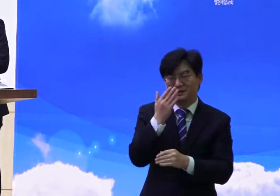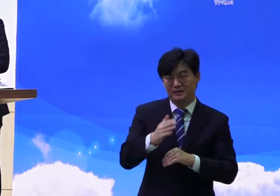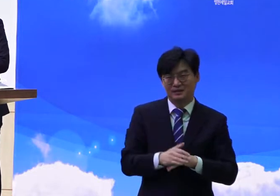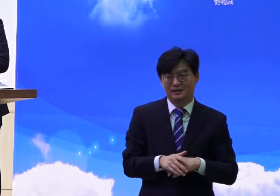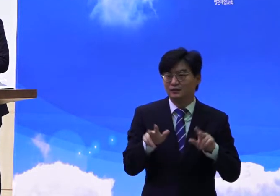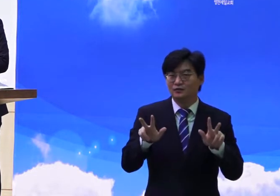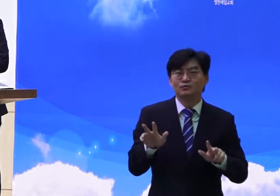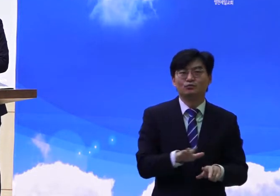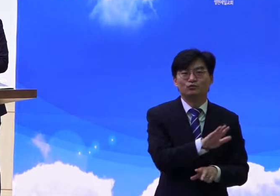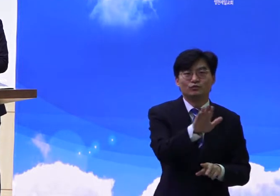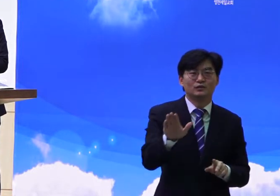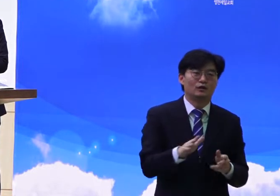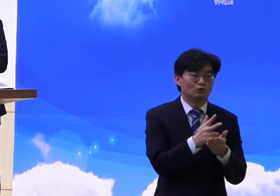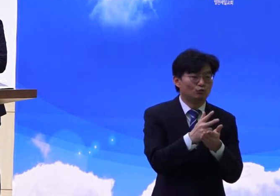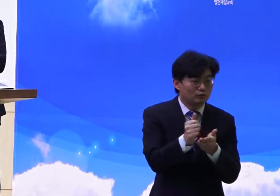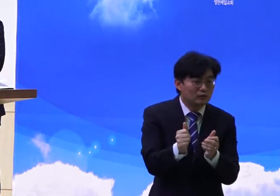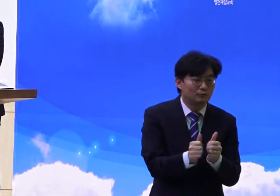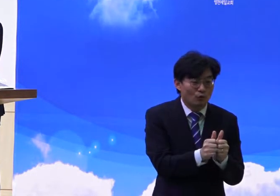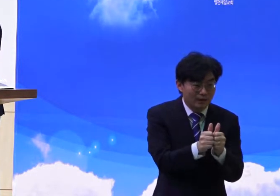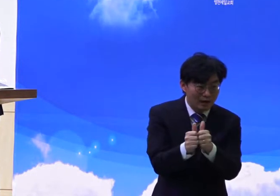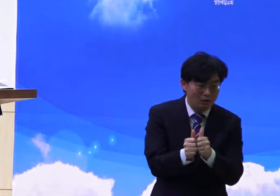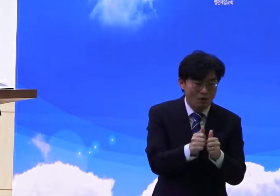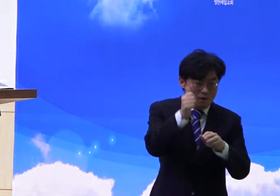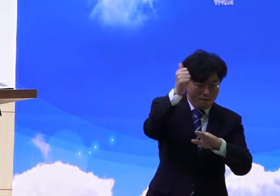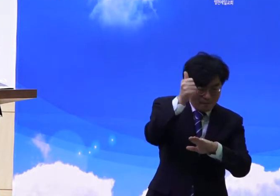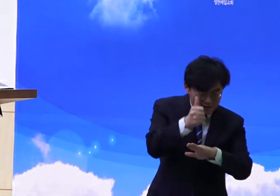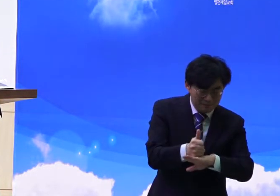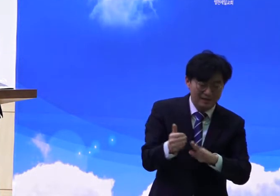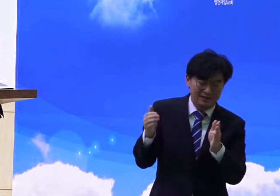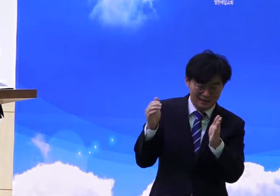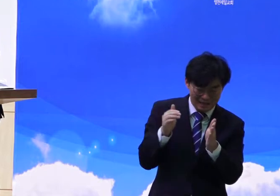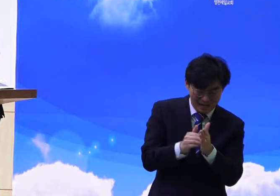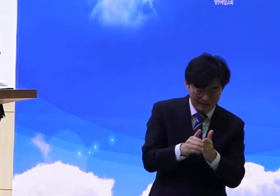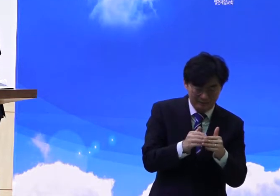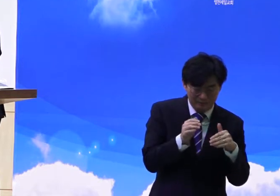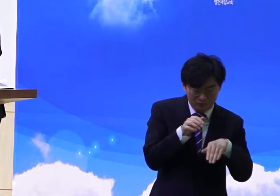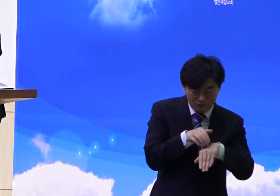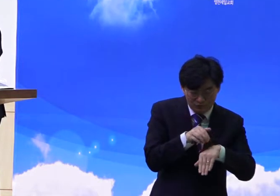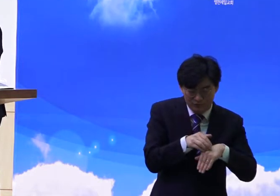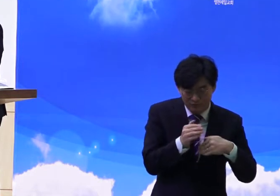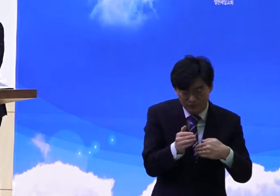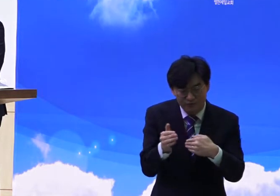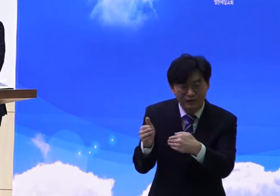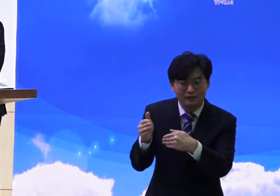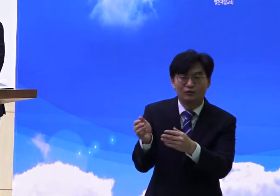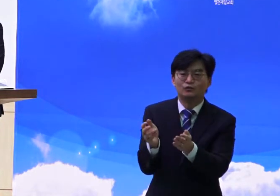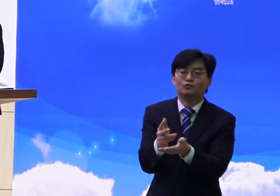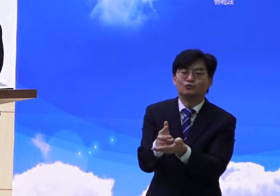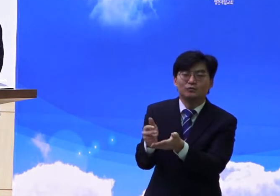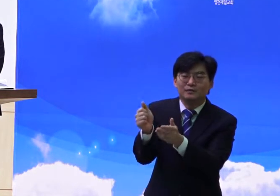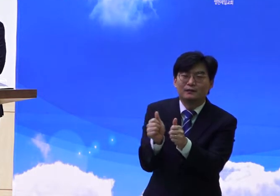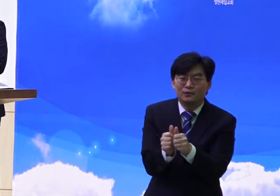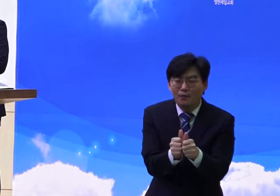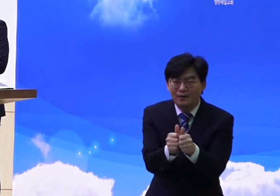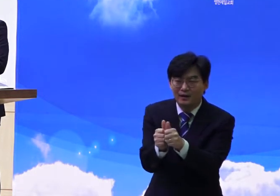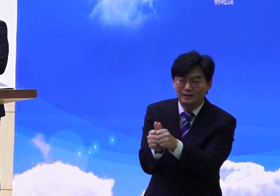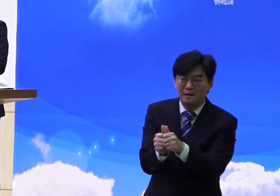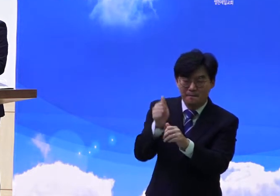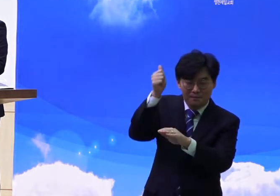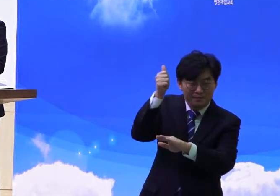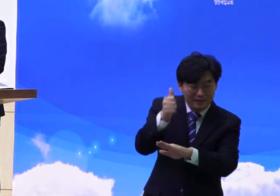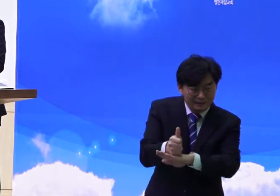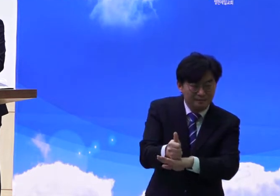주님과 동행하면서 마침내는 주님과 동행함으로 인해서 순금같이 나오는 그런 승리하는 믿음의 사람 되기를 축복합니다.